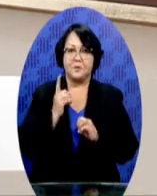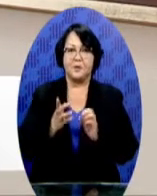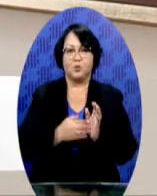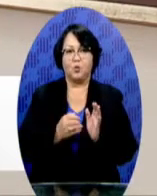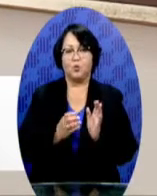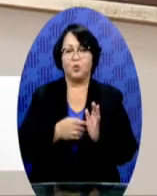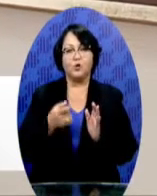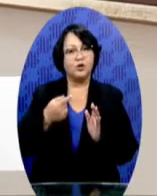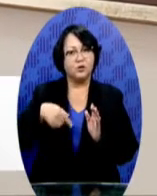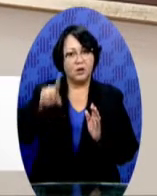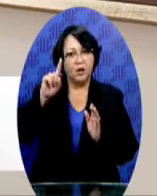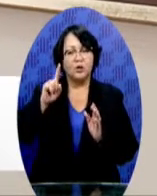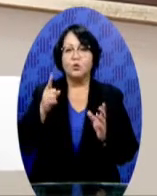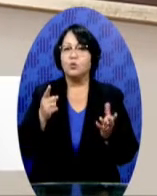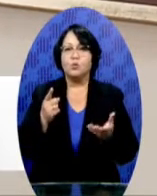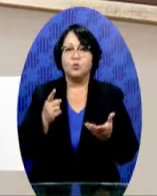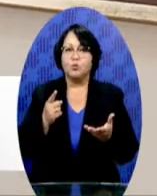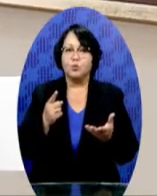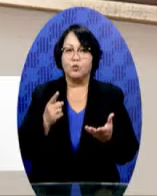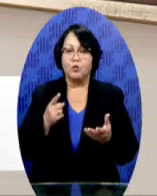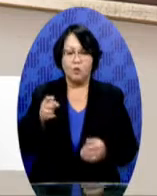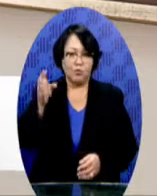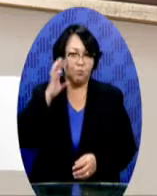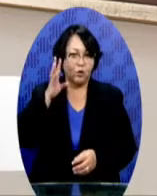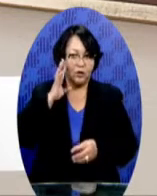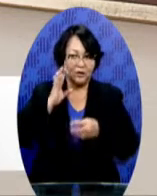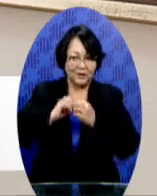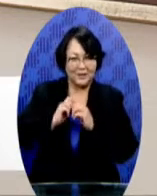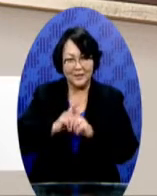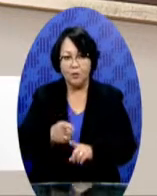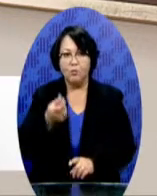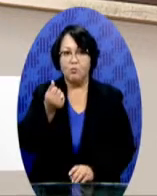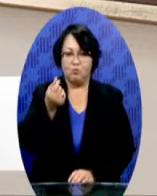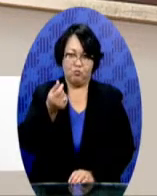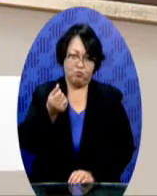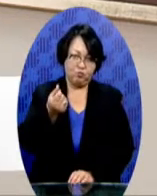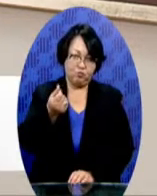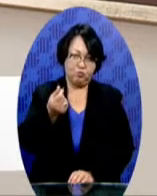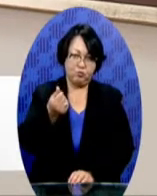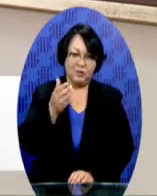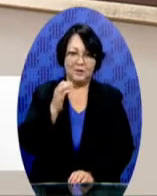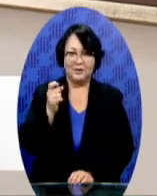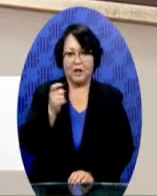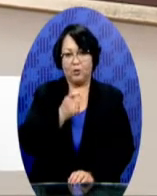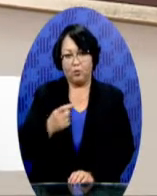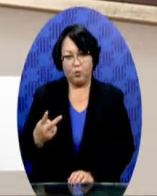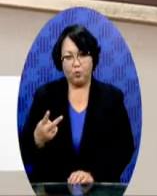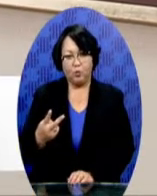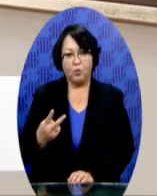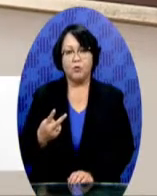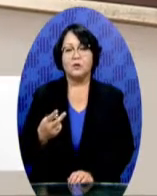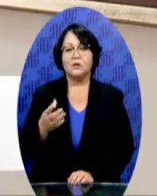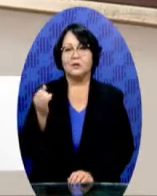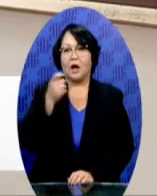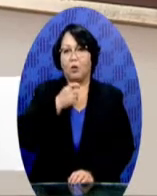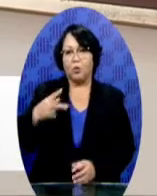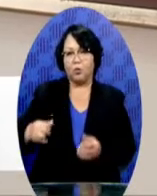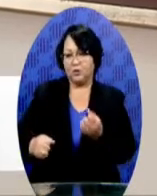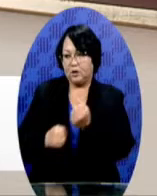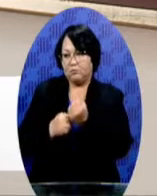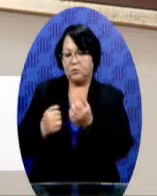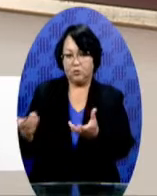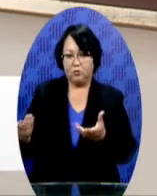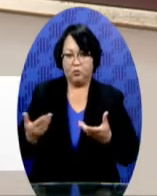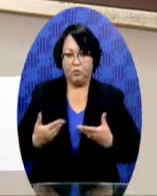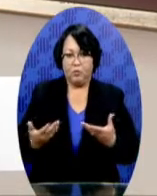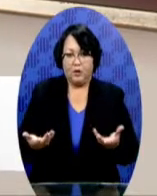байна. Нэгдүгüүрт нь юу байна вэ гэхээр энэ бодлогуудыг хэрэгжүүлэх санхүү хөрөнгөгийн санхүүжилтийн асуудал, хөрөнгө оруулалтын асуудал